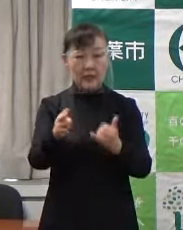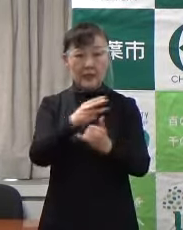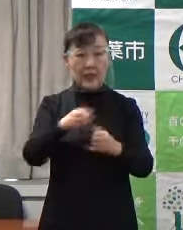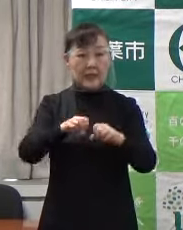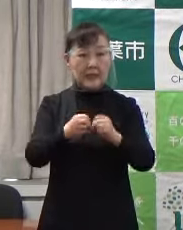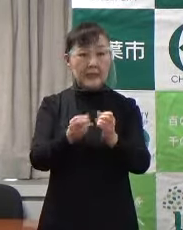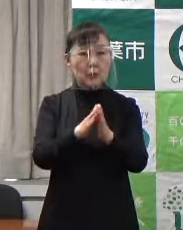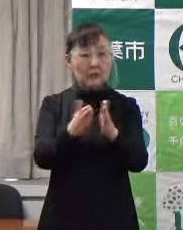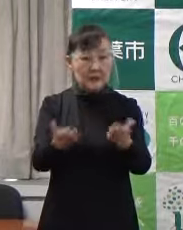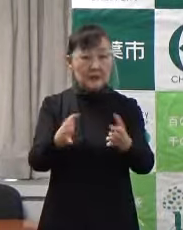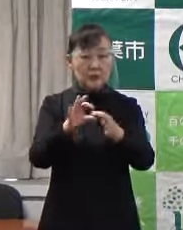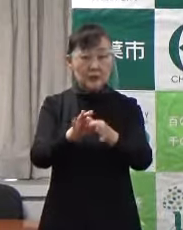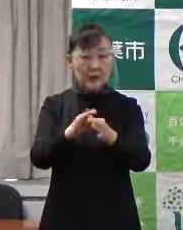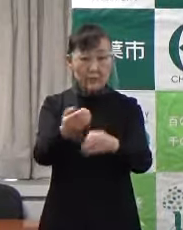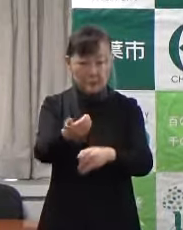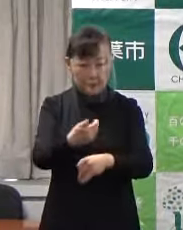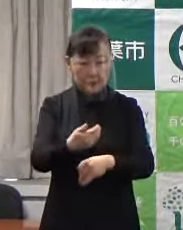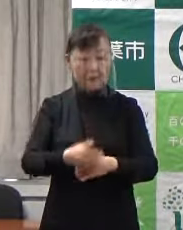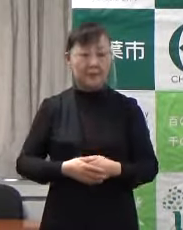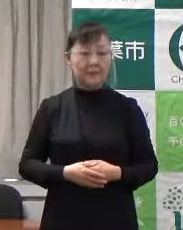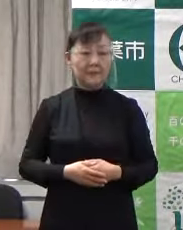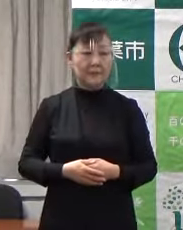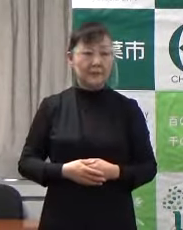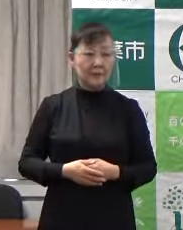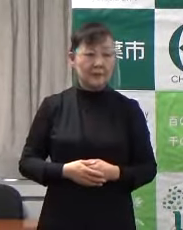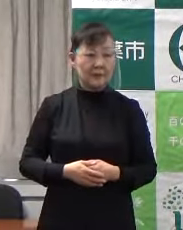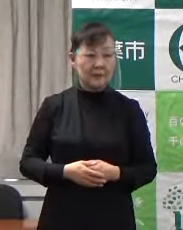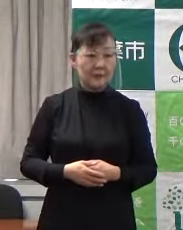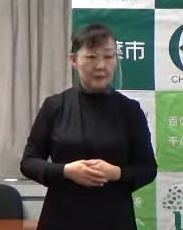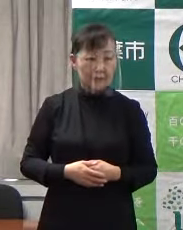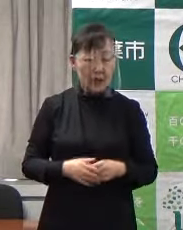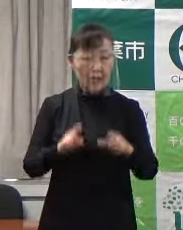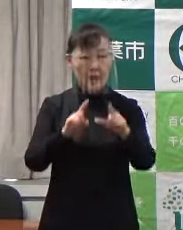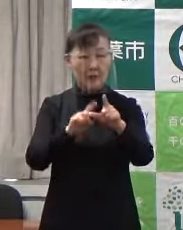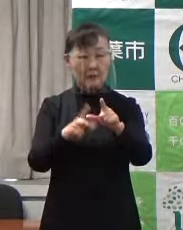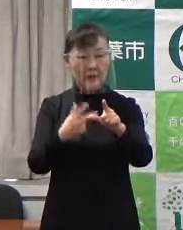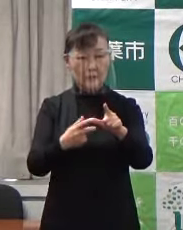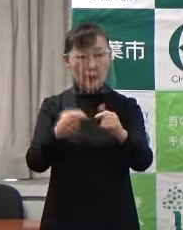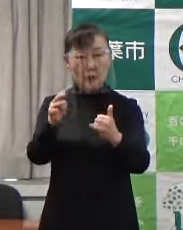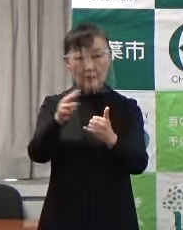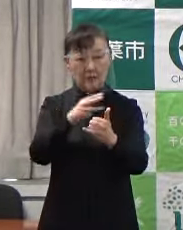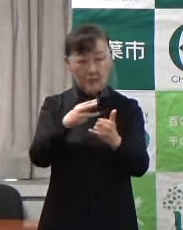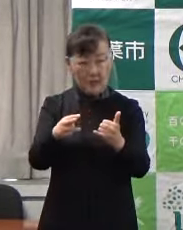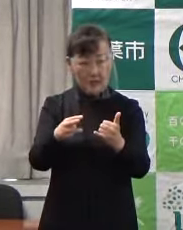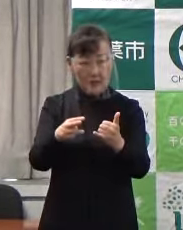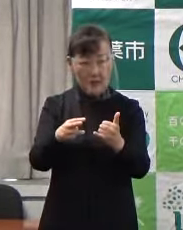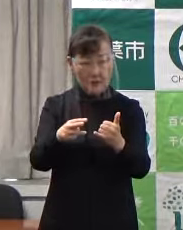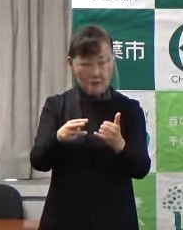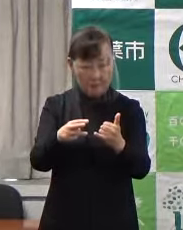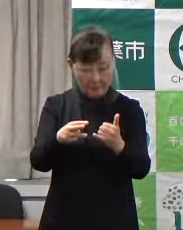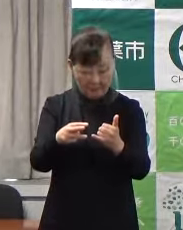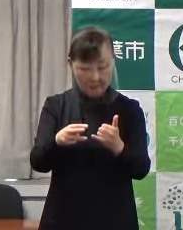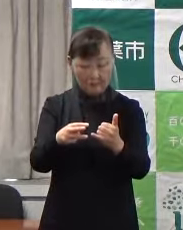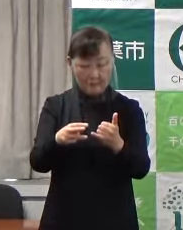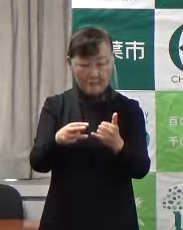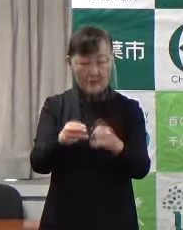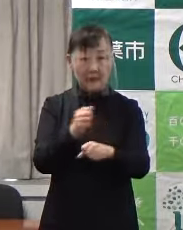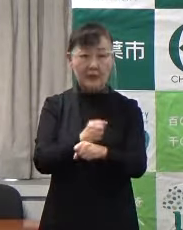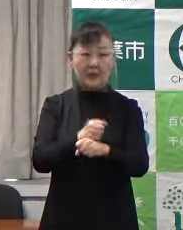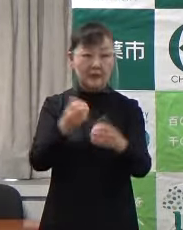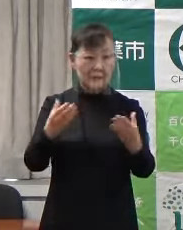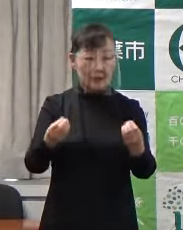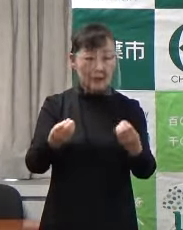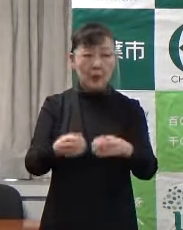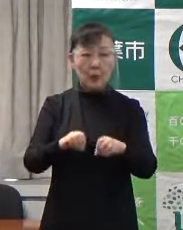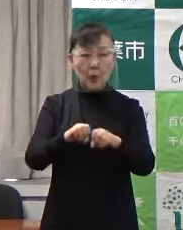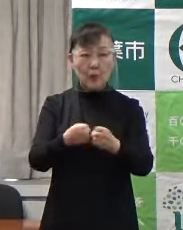教育費についてなんですけども、まあ、一連の災害で千葉市の災害がさまざまな経験をしてこられたと思うんですけども、